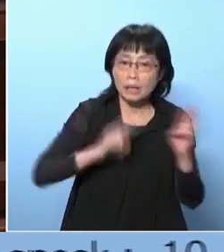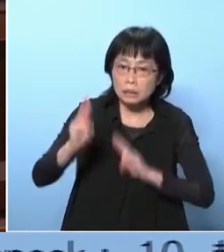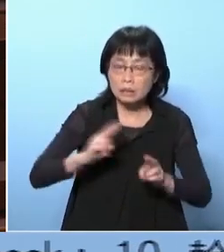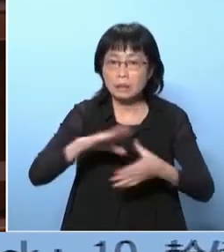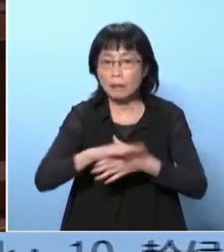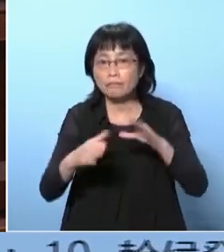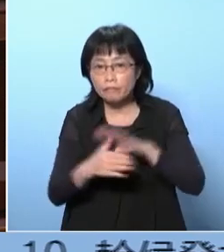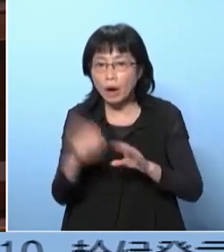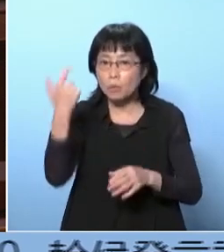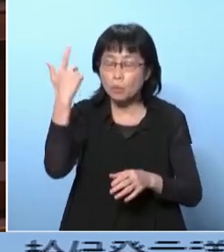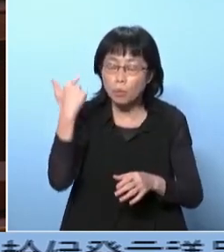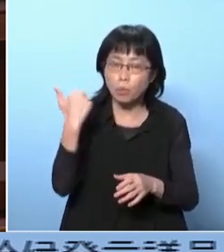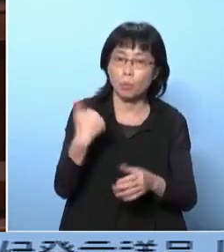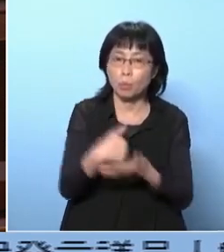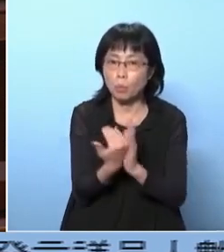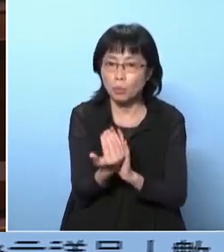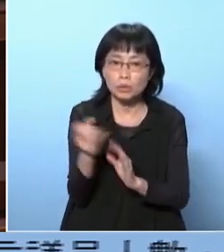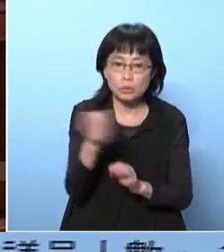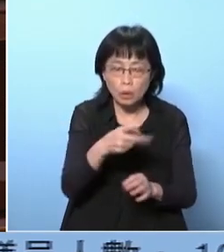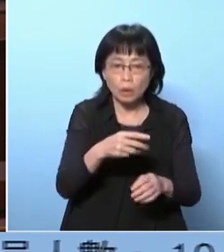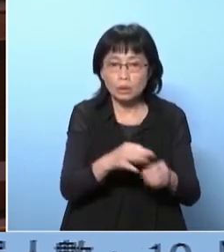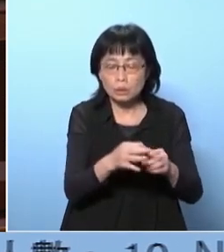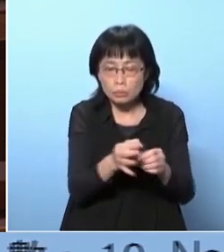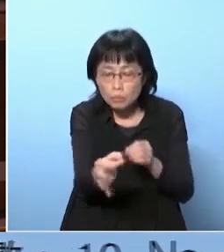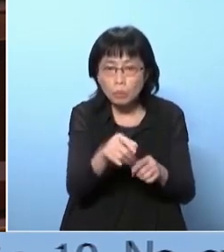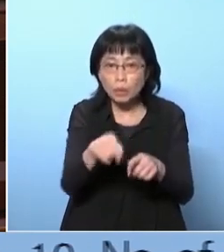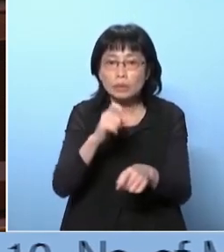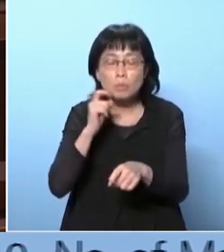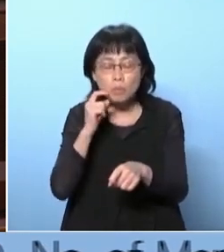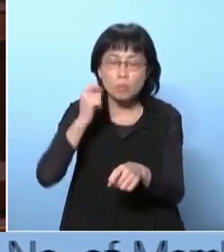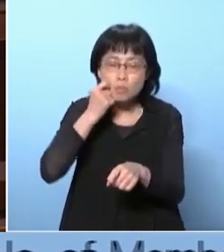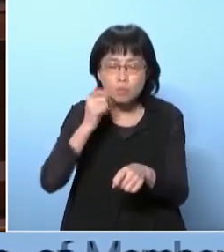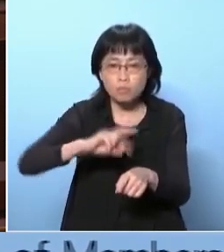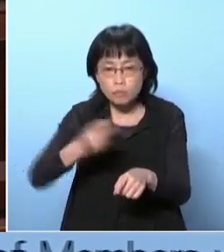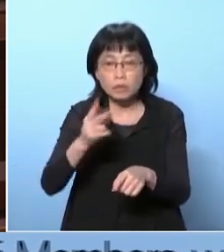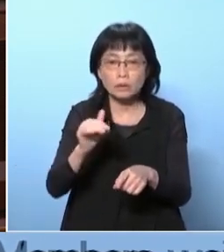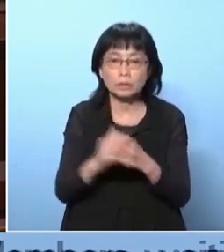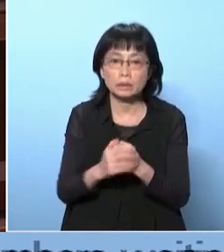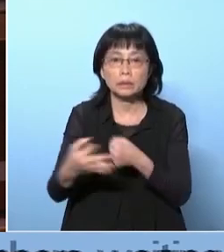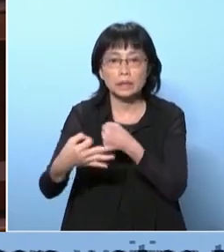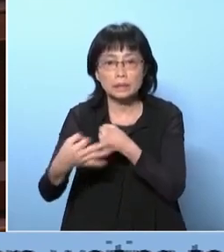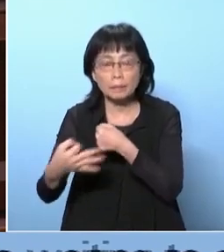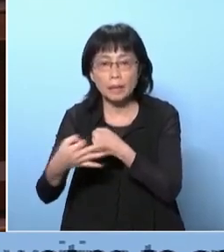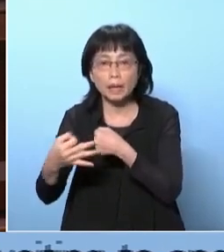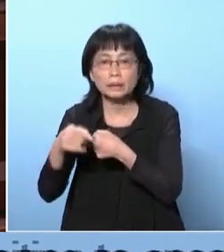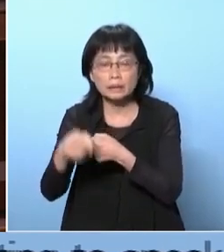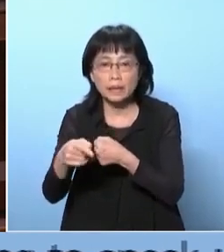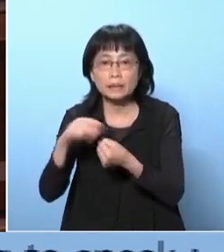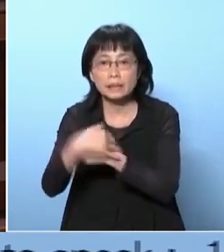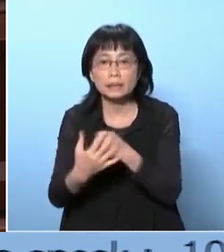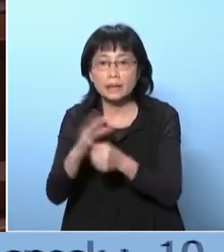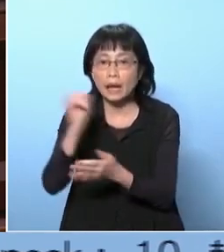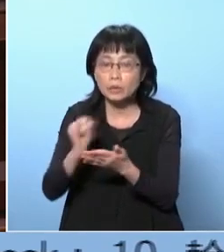和古蹟。小島亦都得以活化，亦都帶動當地的經濟活動。第三屆西貢海藝術節會在今年年底舉